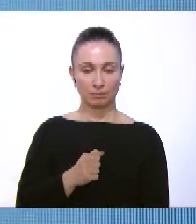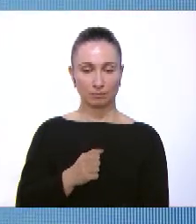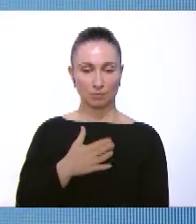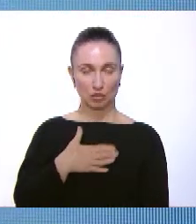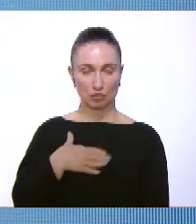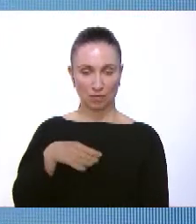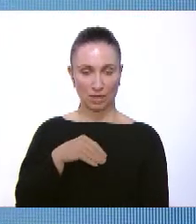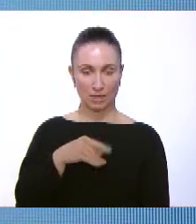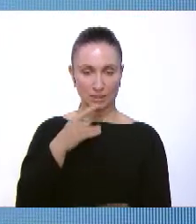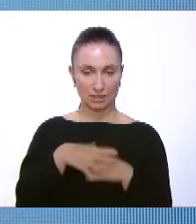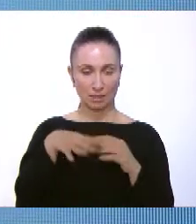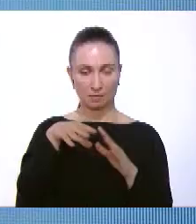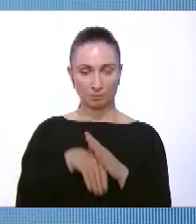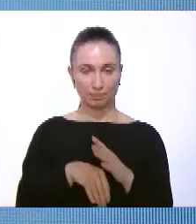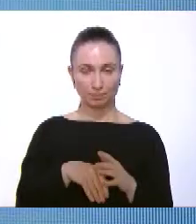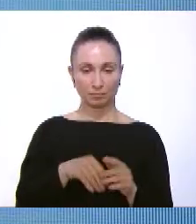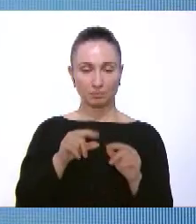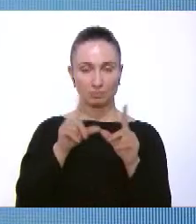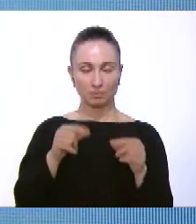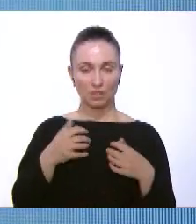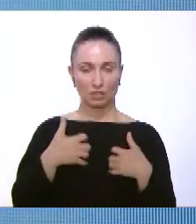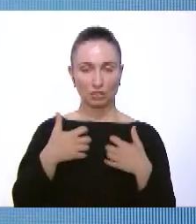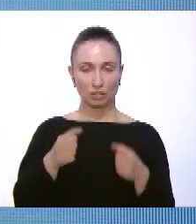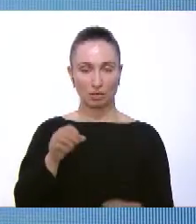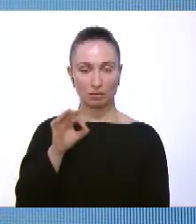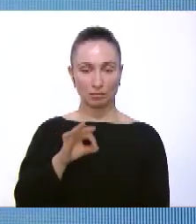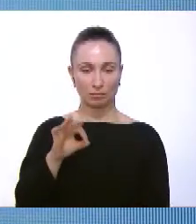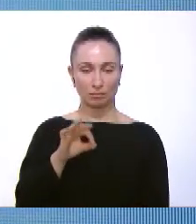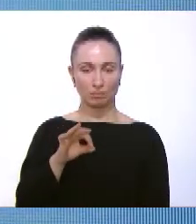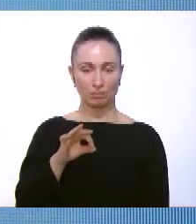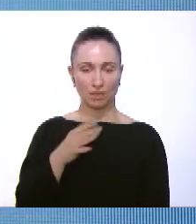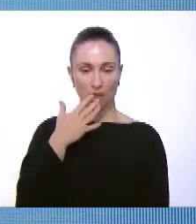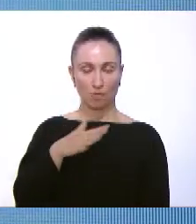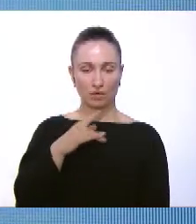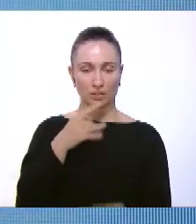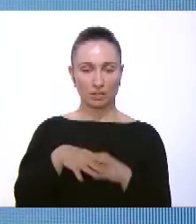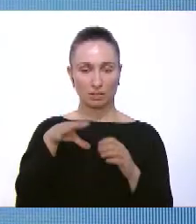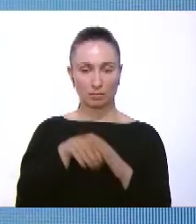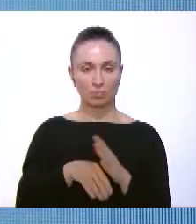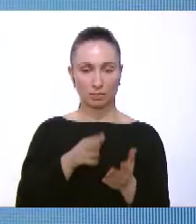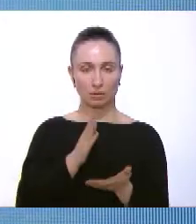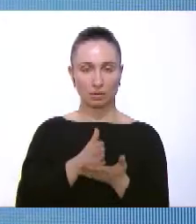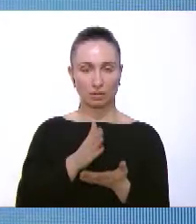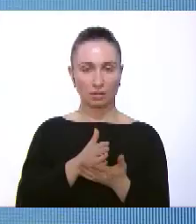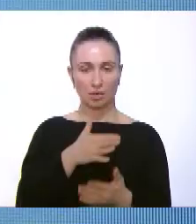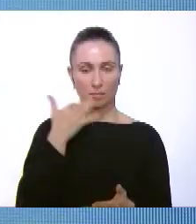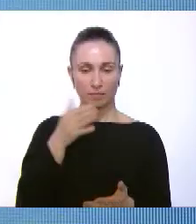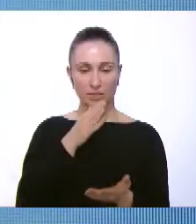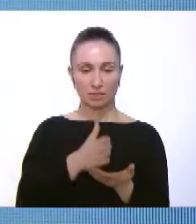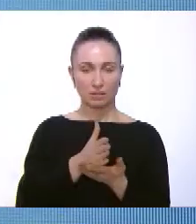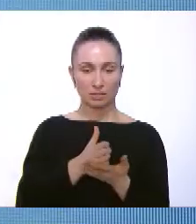ჩვენს ცენტრში, ფილტვის ჯანმრთელობის ეროვნულ ცენტრში არსებობს მრავალი